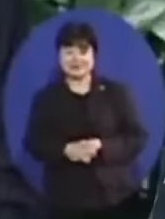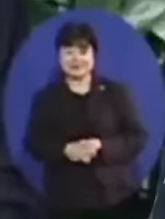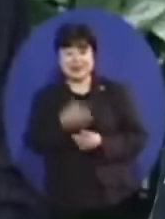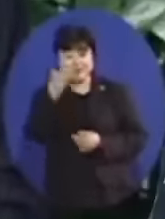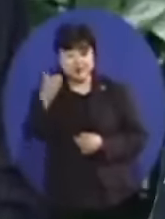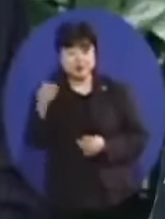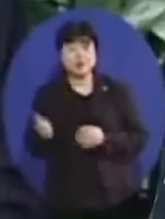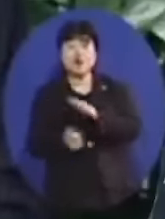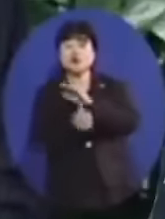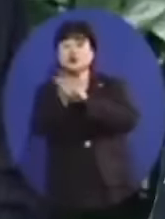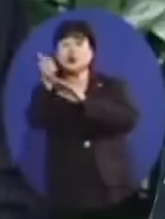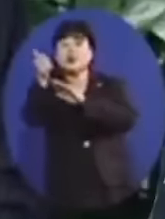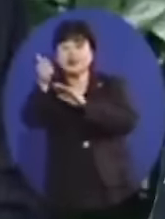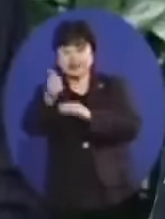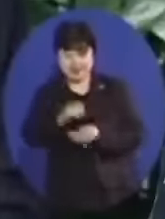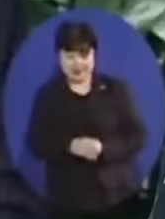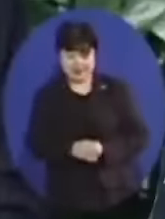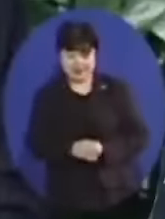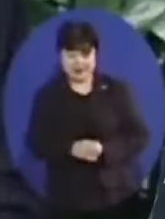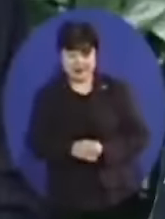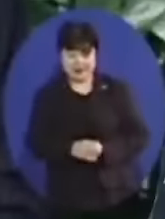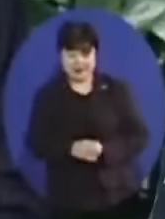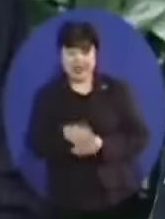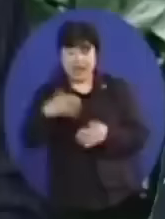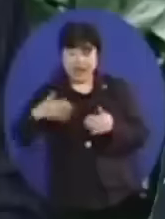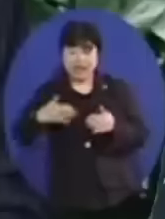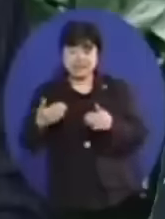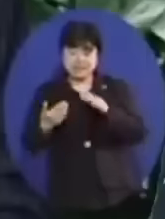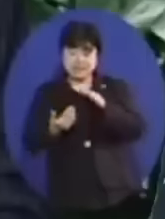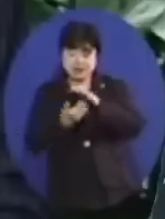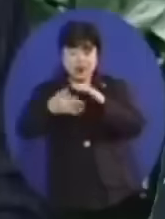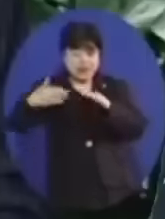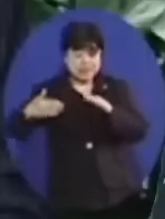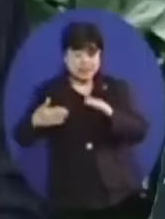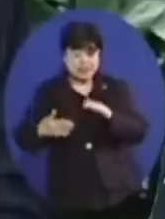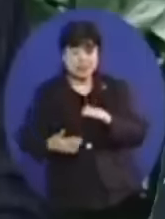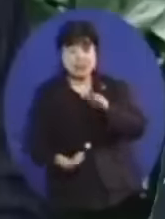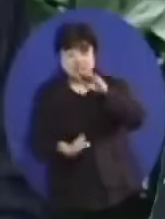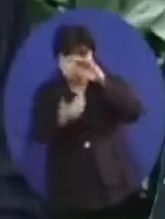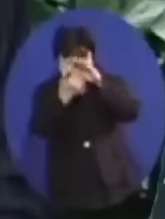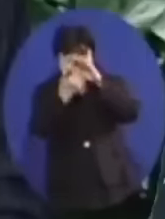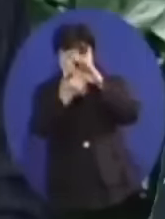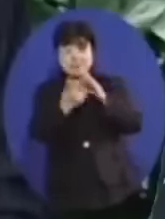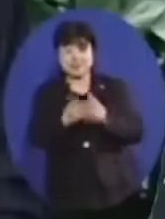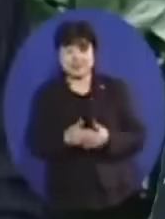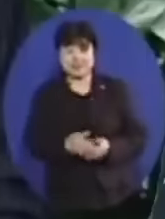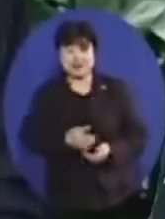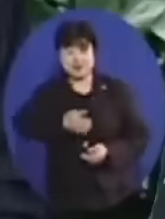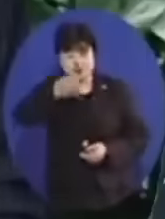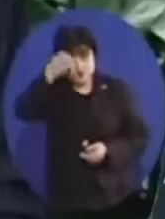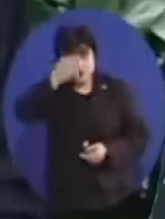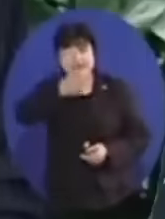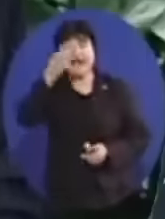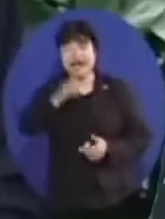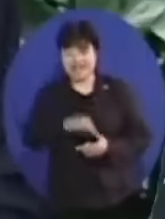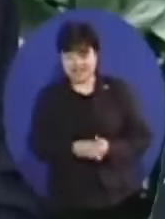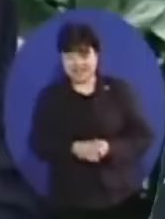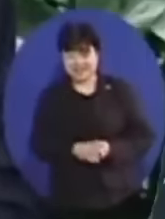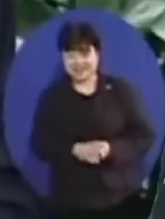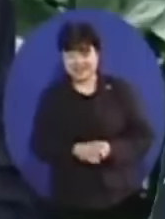여러분이 소원하는 것이 아직 안 이루어졌는데 이루어진 것을 꿈꾸어보는 것이 꿈입니다.